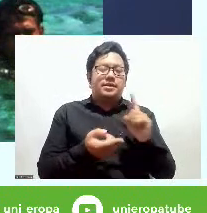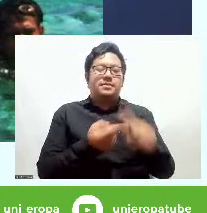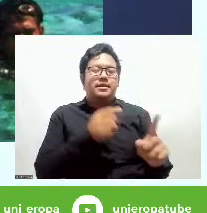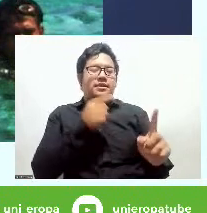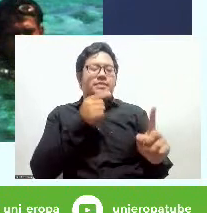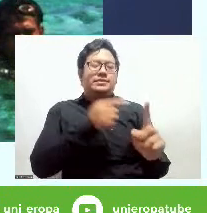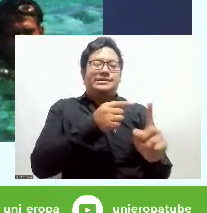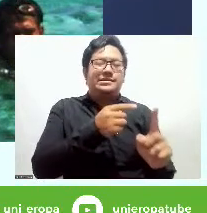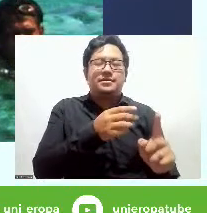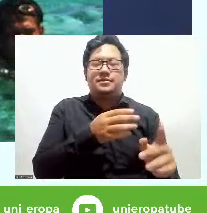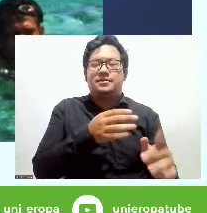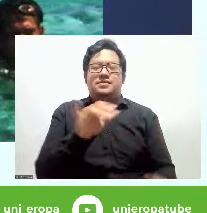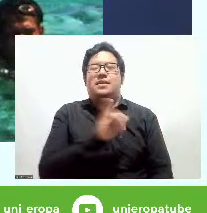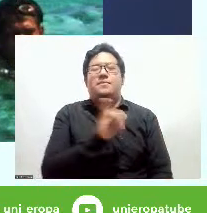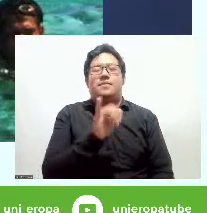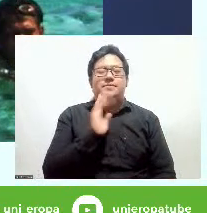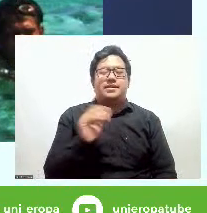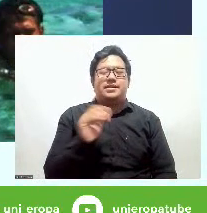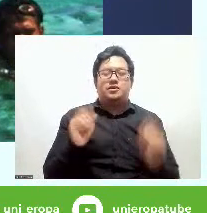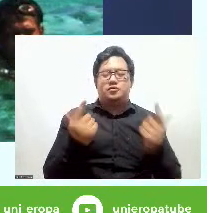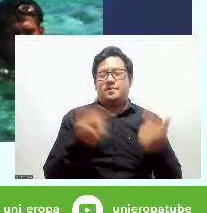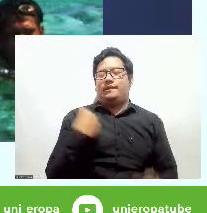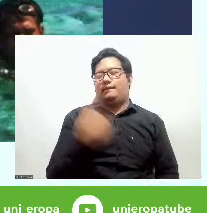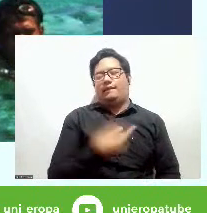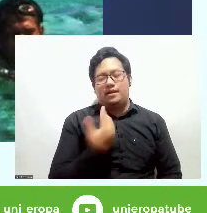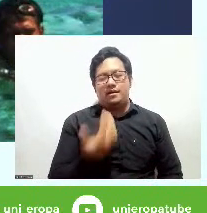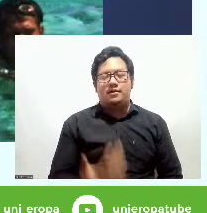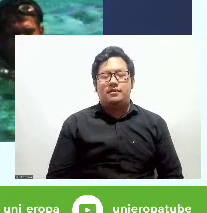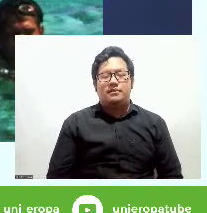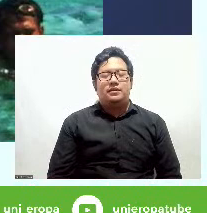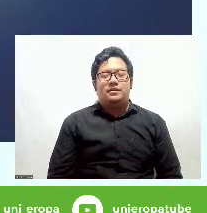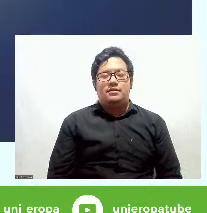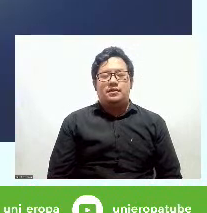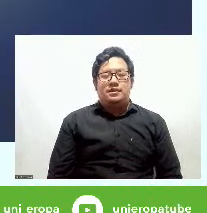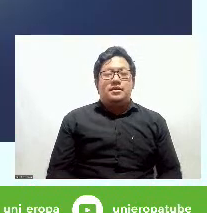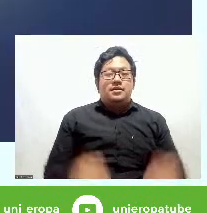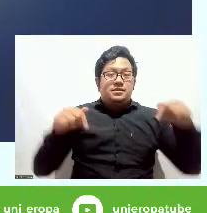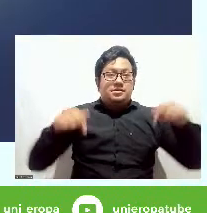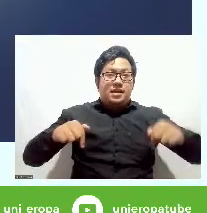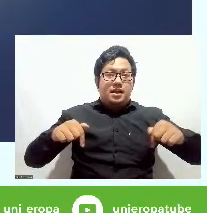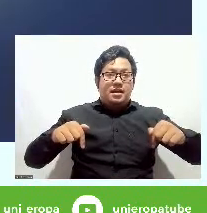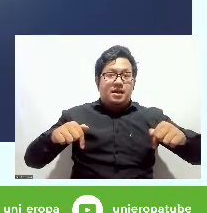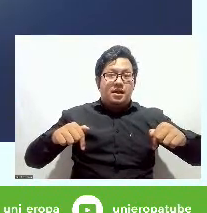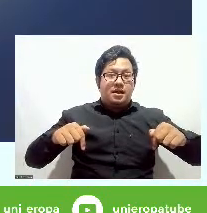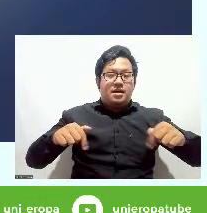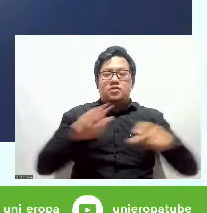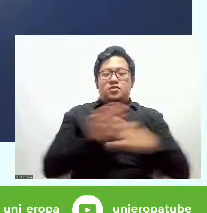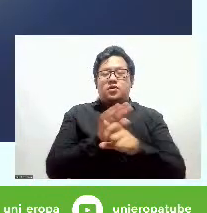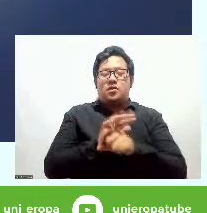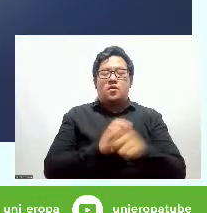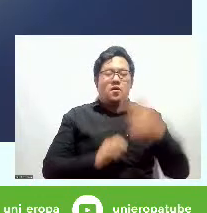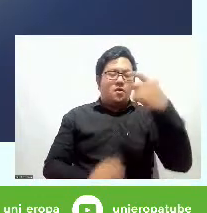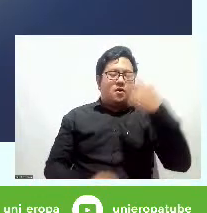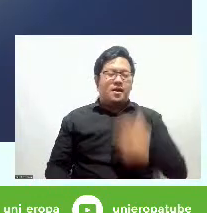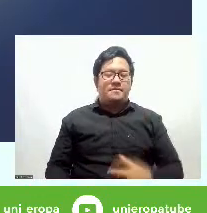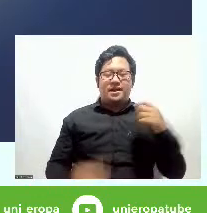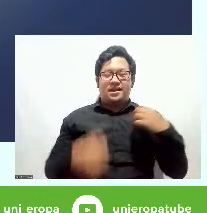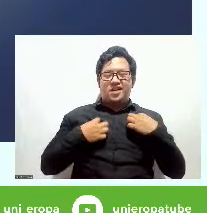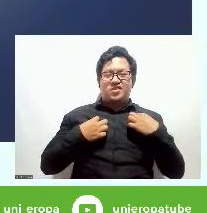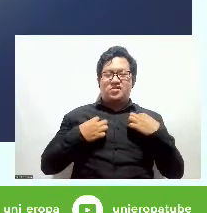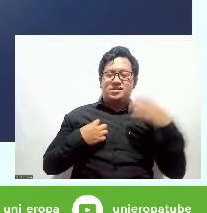di di apa di kehidupan kita Lah kenapa lagi-lagi modenya orang pakai kaos hitam misalnya gitu ya sekarang suatu